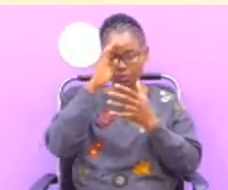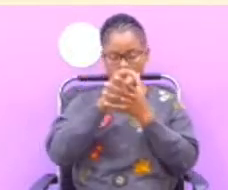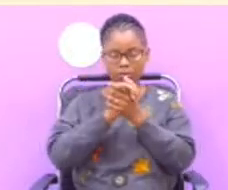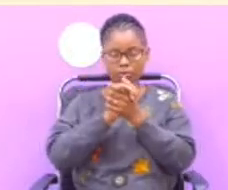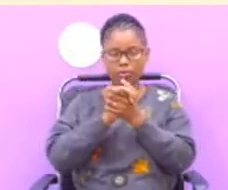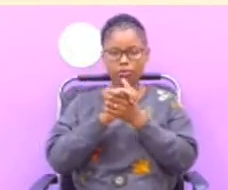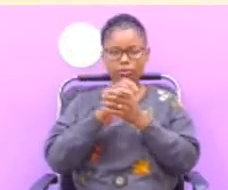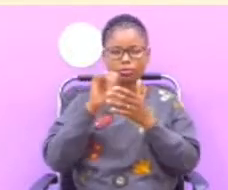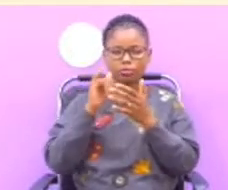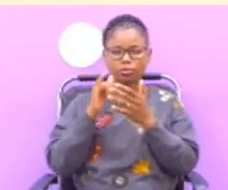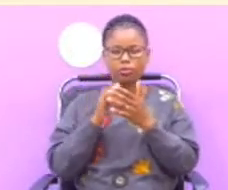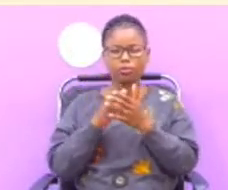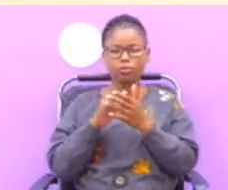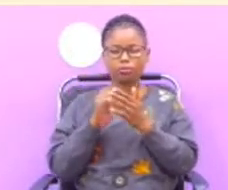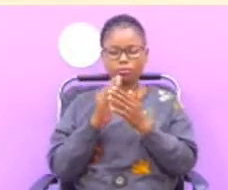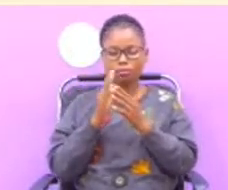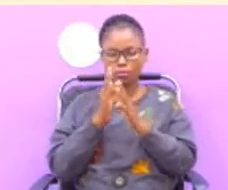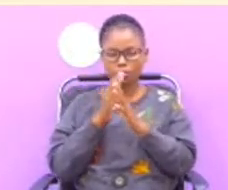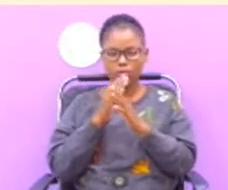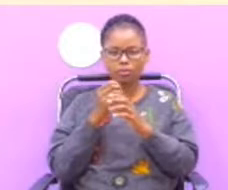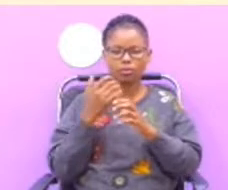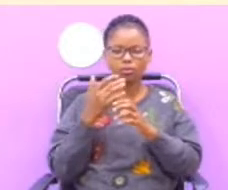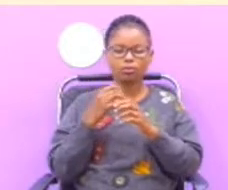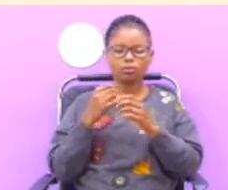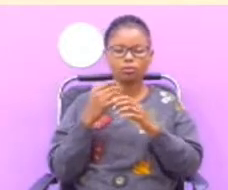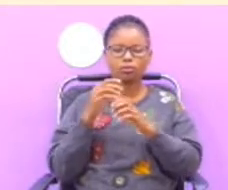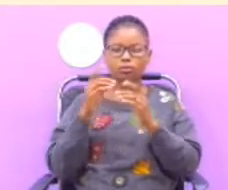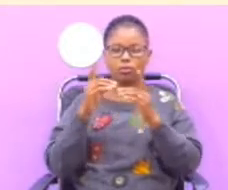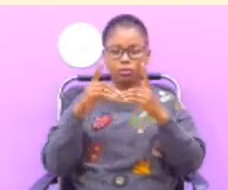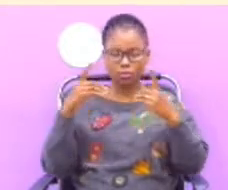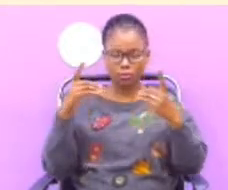nĩkĩo geragia gwĩkĩra mĩrango ya cuma na maũndũ matiganĩte